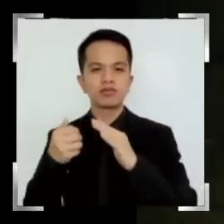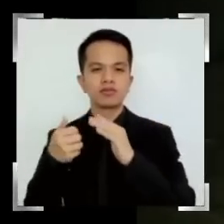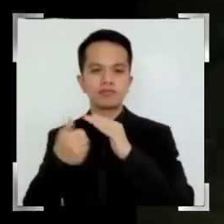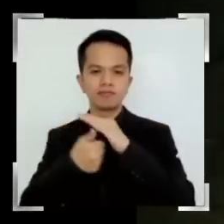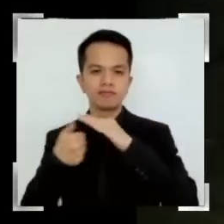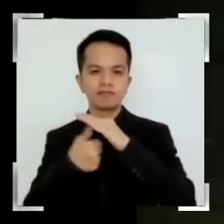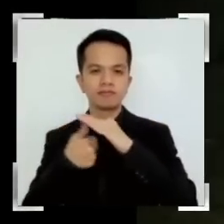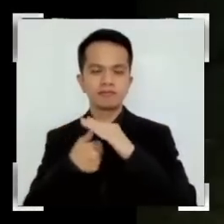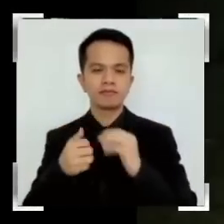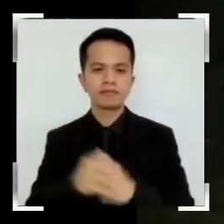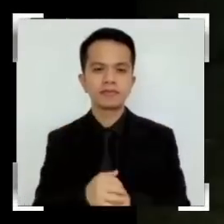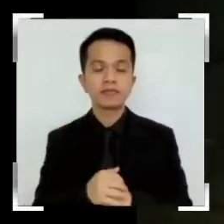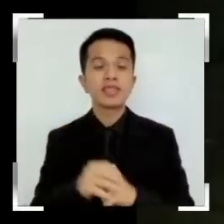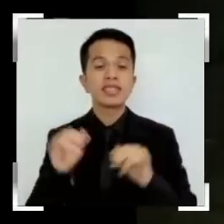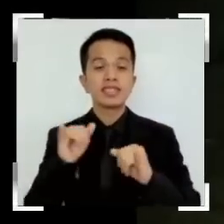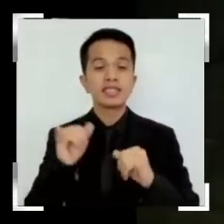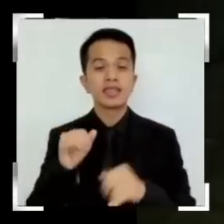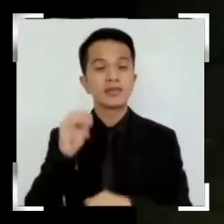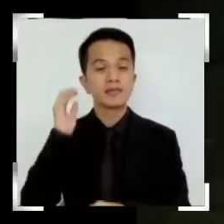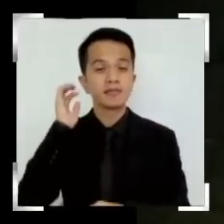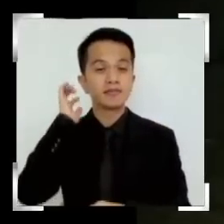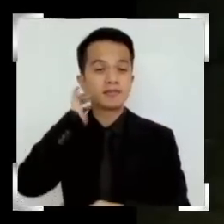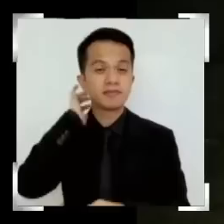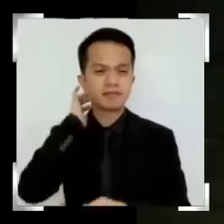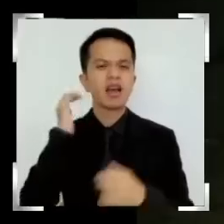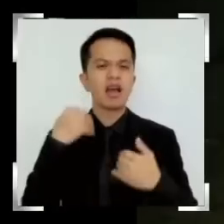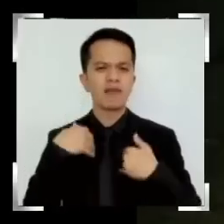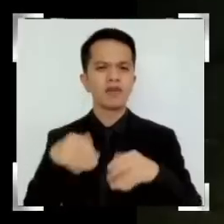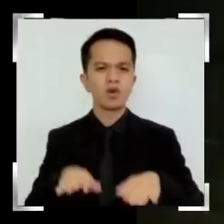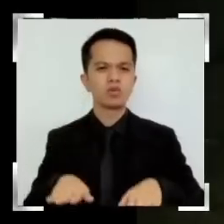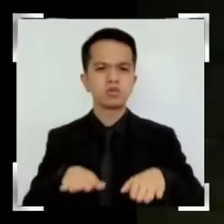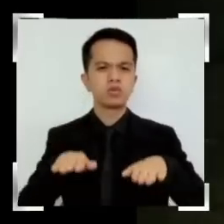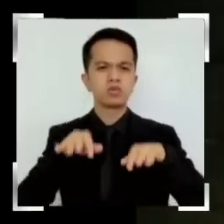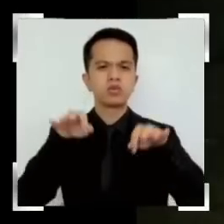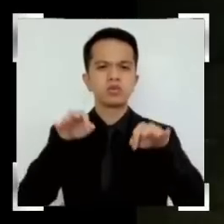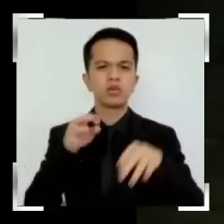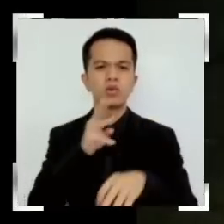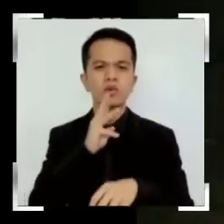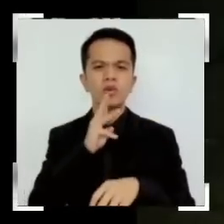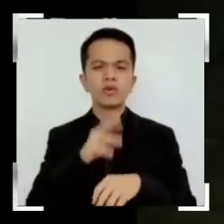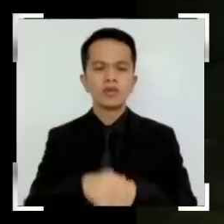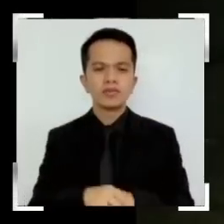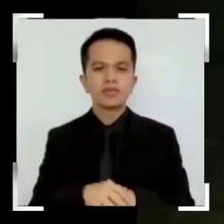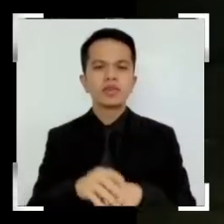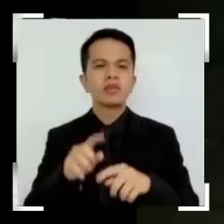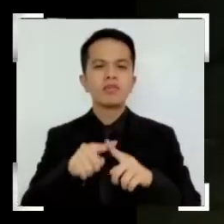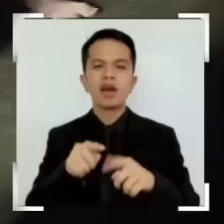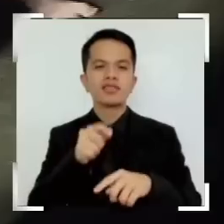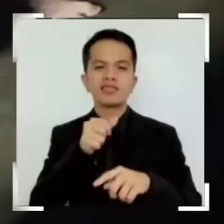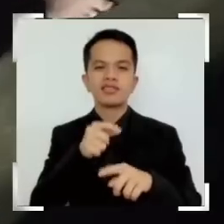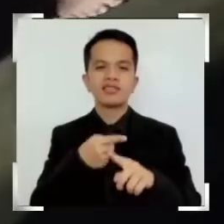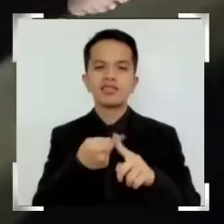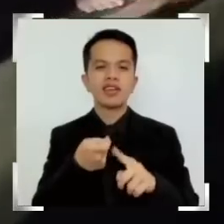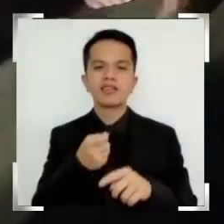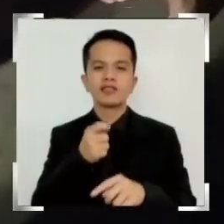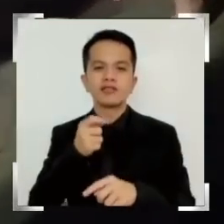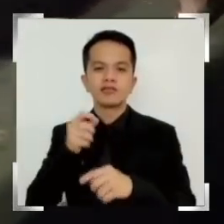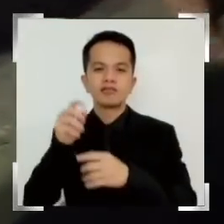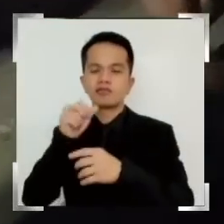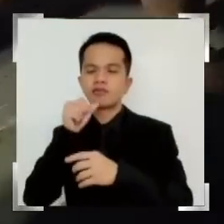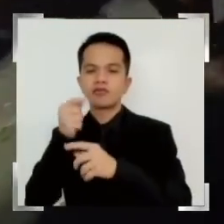naman ng Mindanao, may mga lugar na binaha. Ngunit hindi ito direktang epekto ng bagyo.